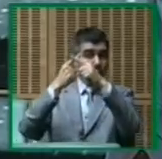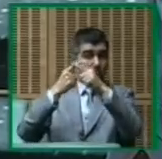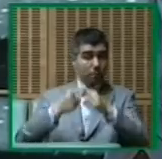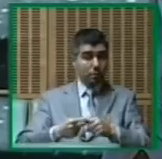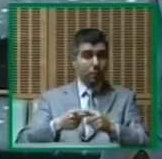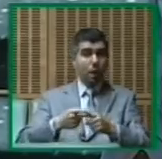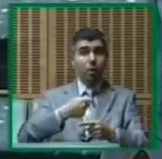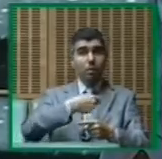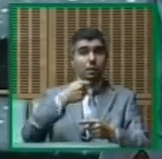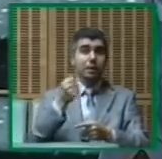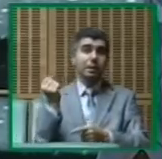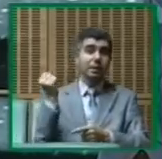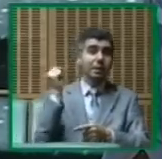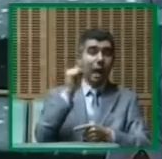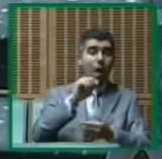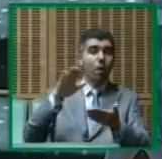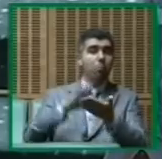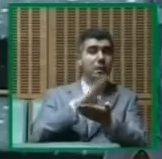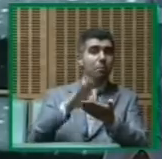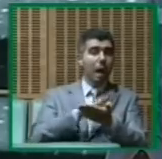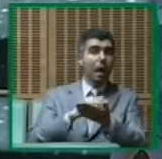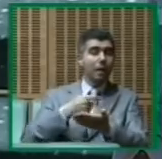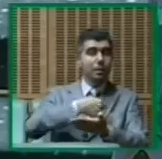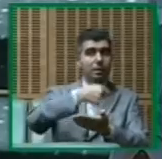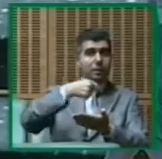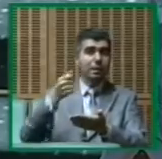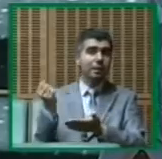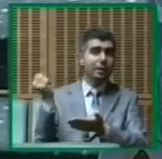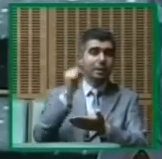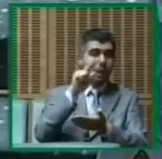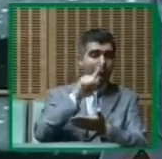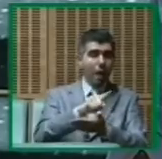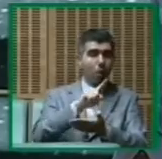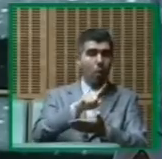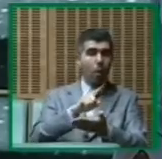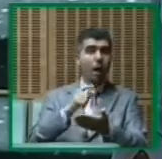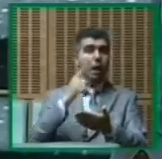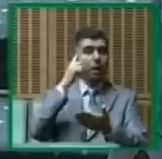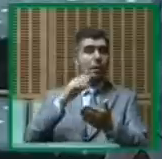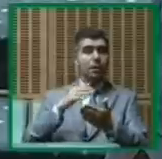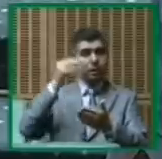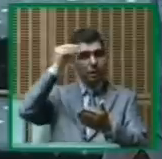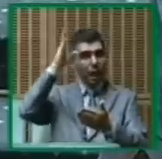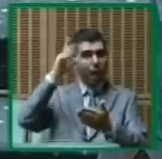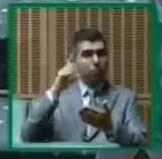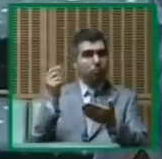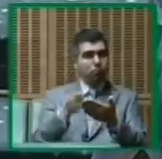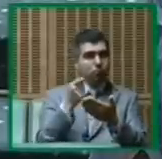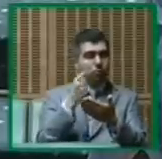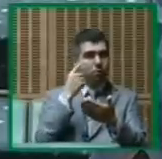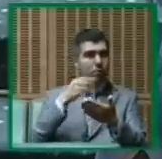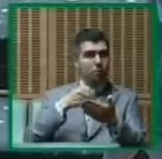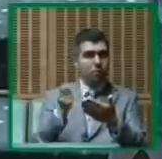النشر ومكتبة البيع ومؤسسة الترويج ولمواكبة الكتاب في مجال الكتاب والنشر.